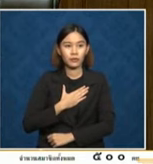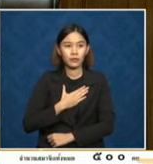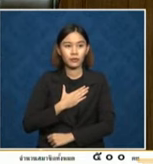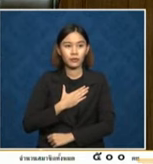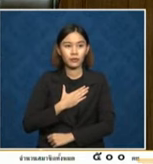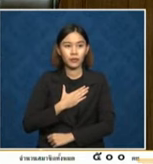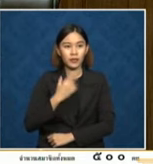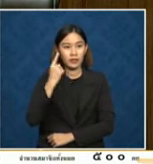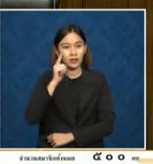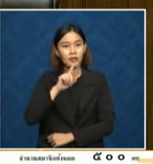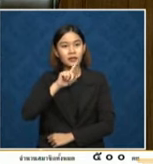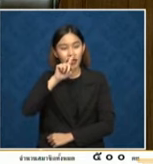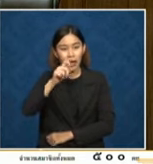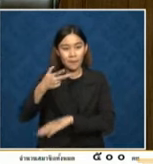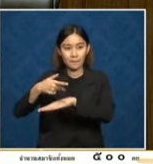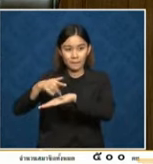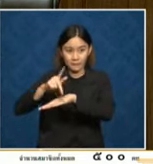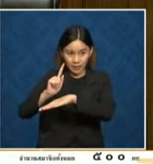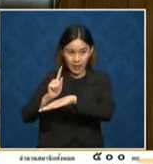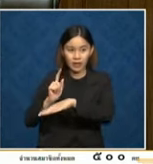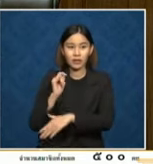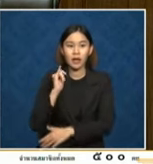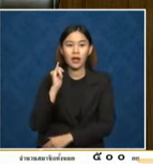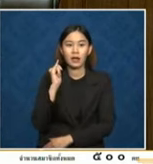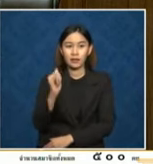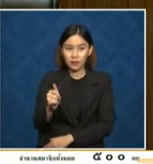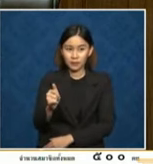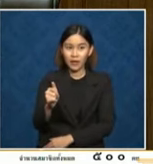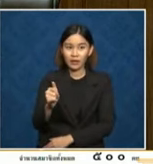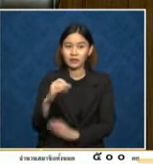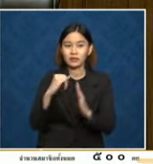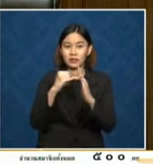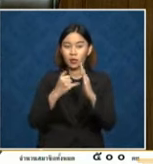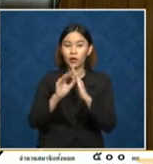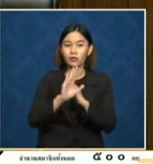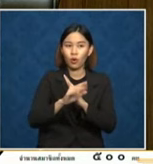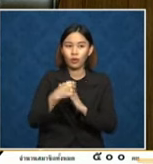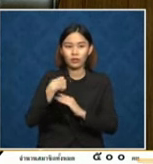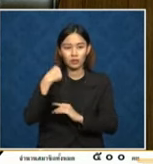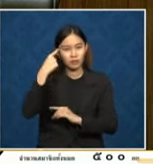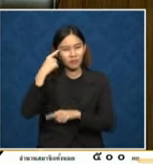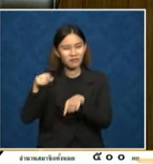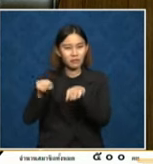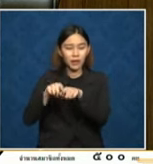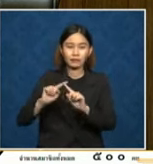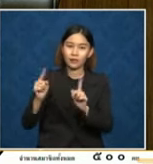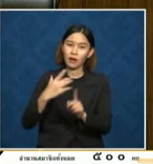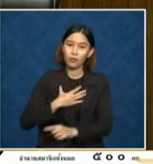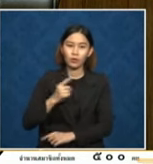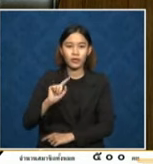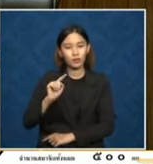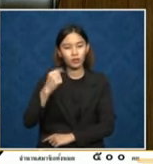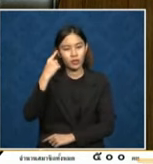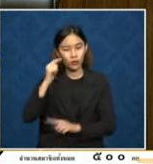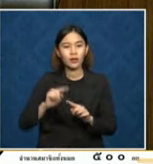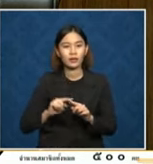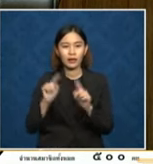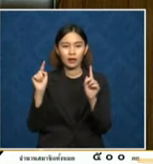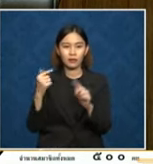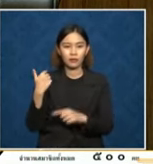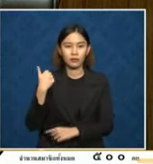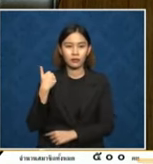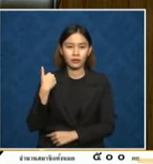ประธานได้ลงพื้นที่ของท่านประธานจะเหมือนของผมหรือเปล่าผมไม่ทราบแต่ผมเชื่อว่าไม่เหมือนท่านประธ